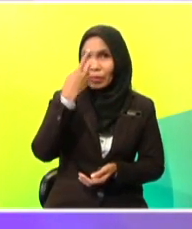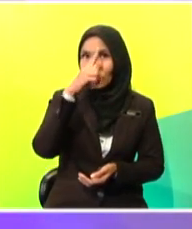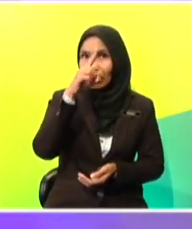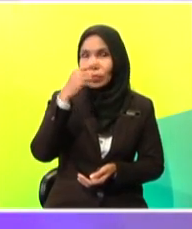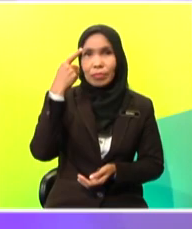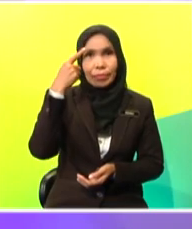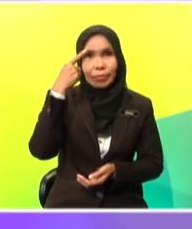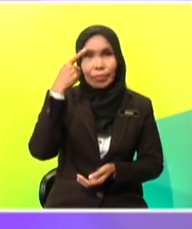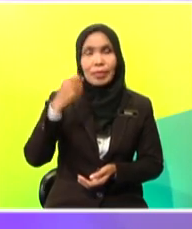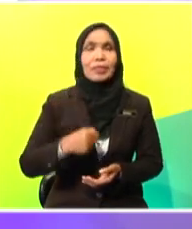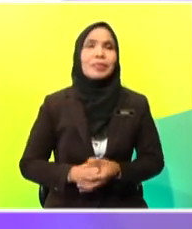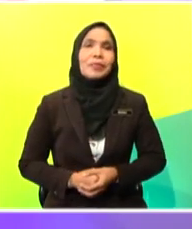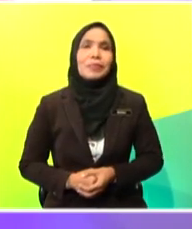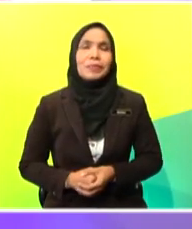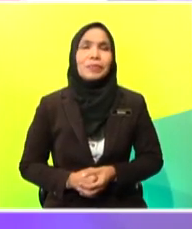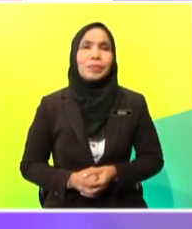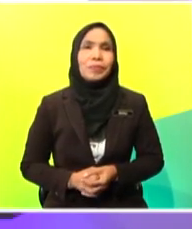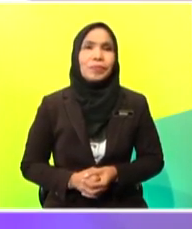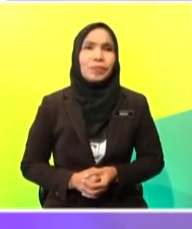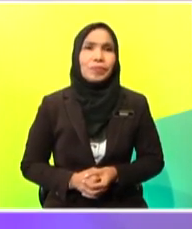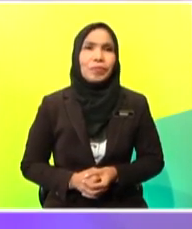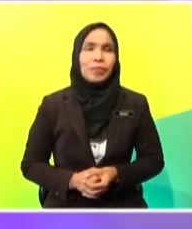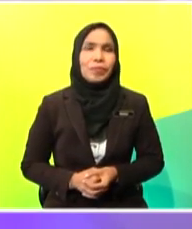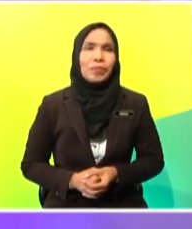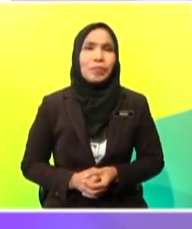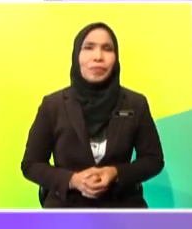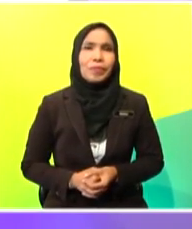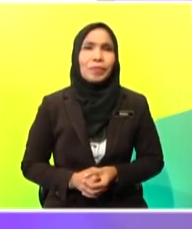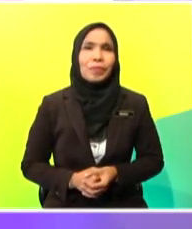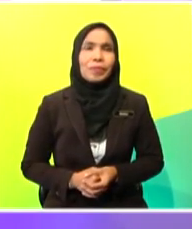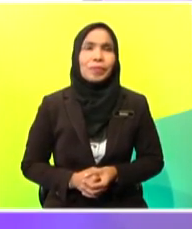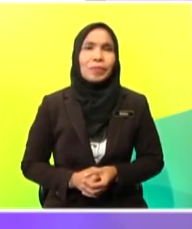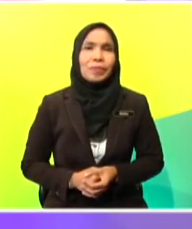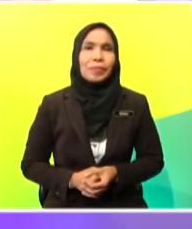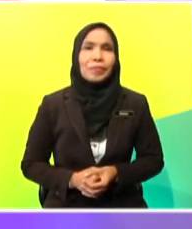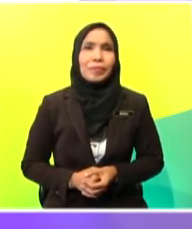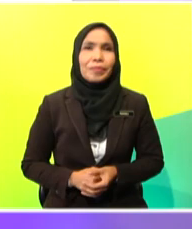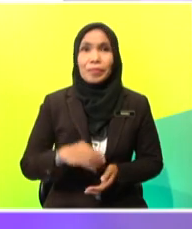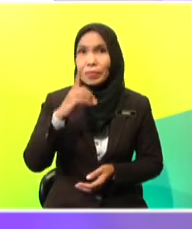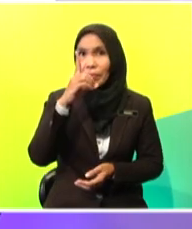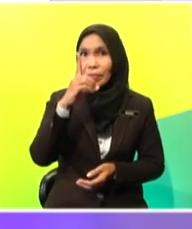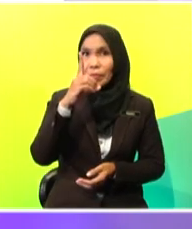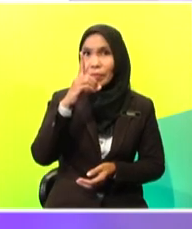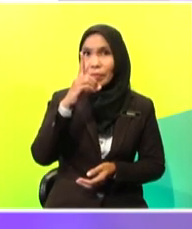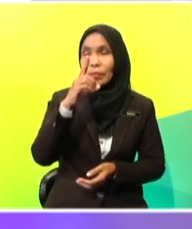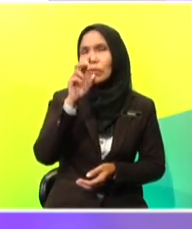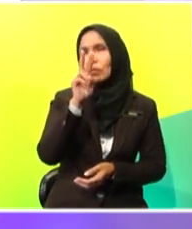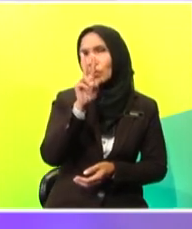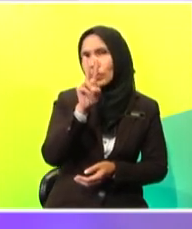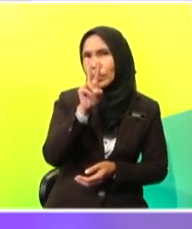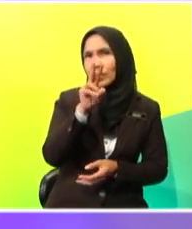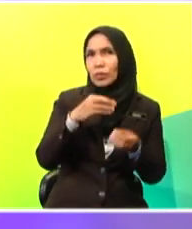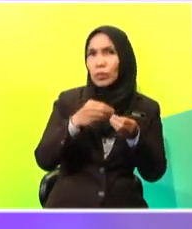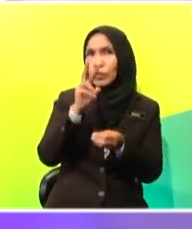Dash ngunggahi tadi kita udah terkenal kaya coy lagi kita ada dua nomor